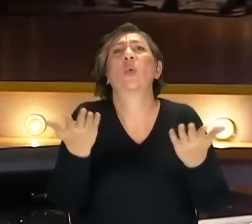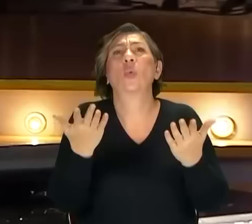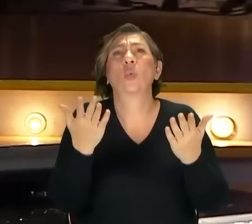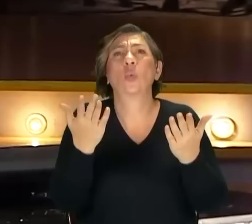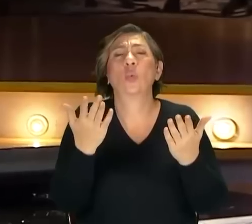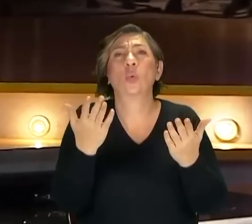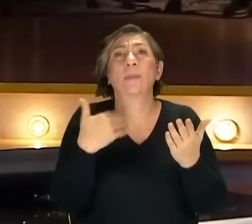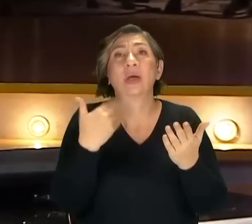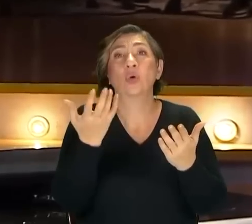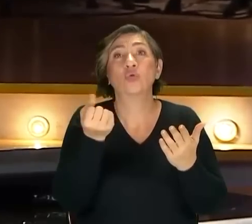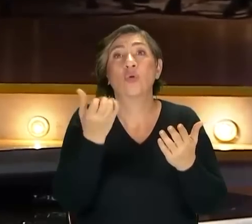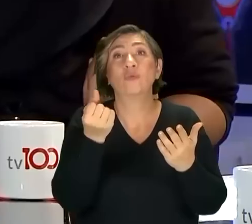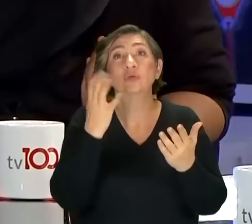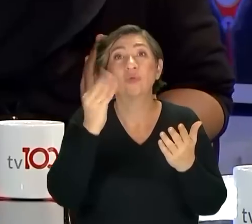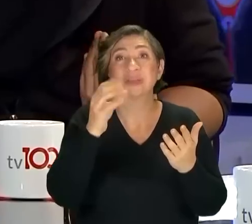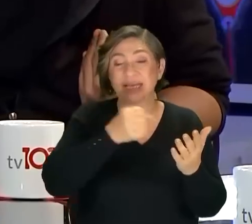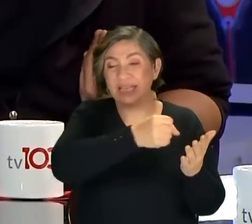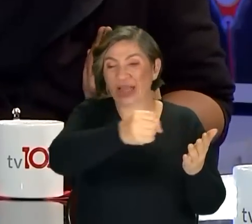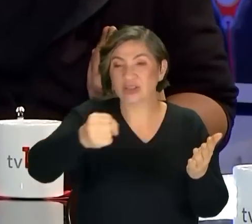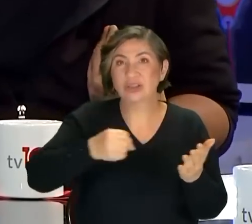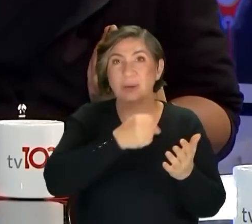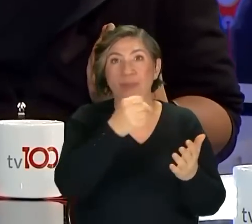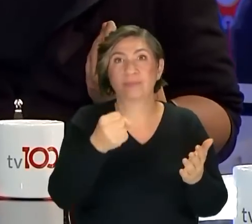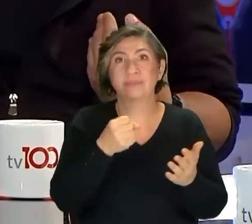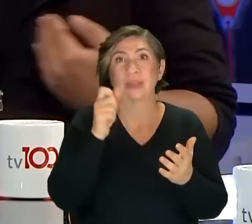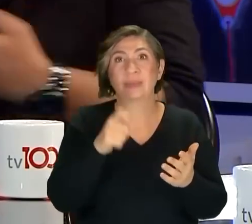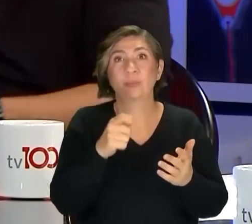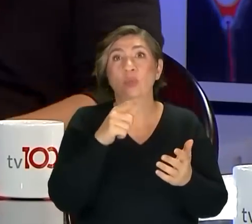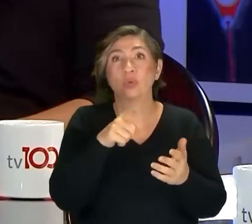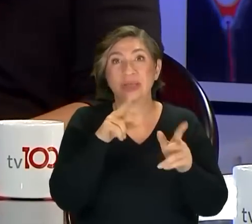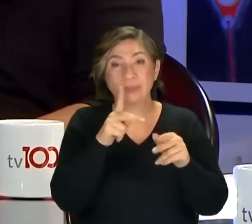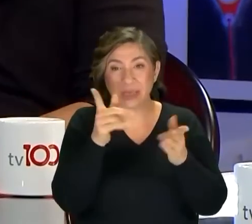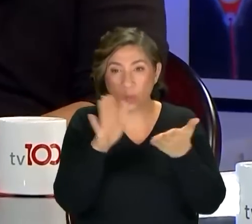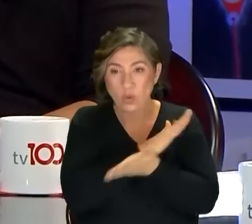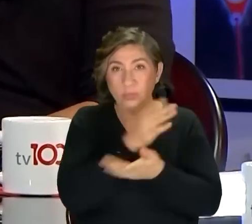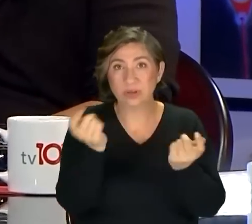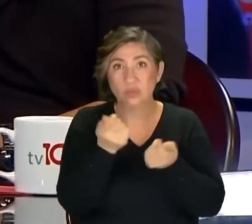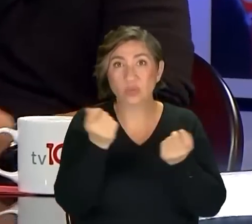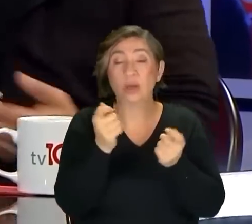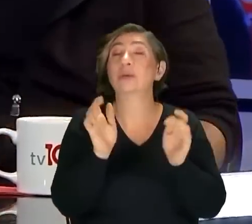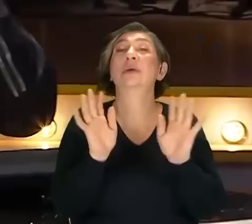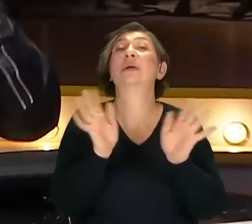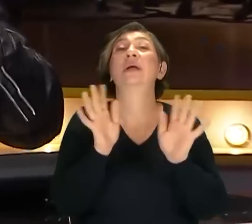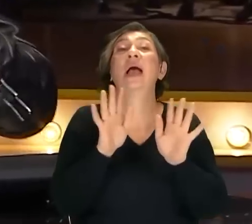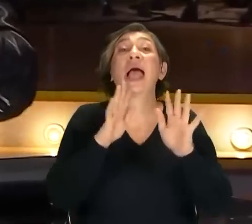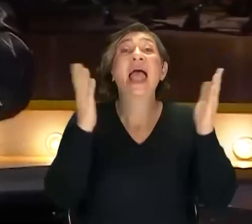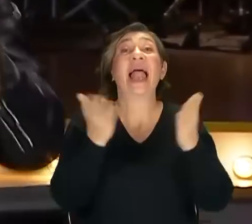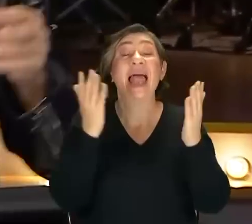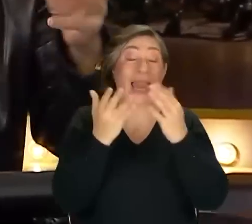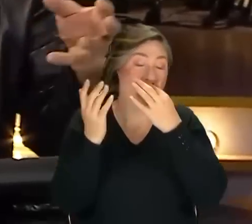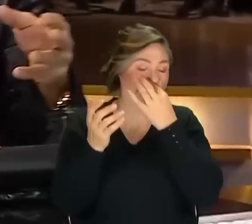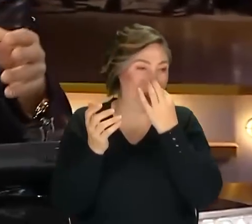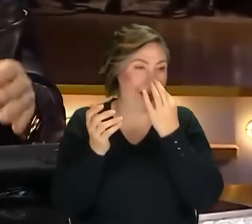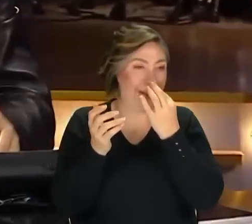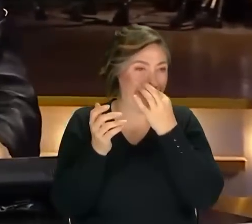un? Ben de köfte yaptığım zaman çok ketçap sıkarım mesela. Çok çirkin köfte yaparım çünkü. Onun gibi bir şey mi kapatmaya çalıştılar acaba? Hayır abi her yer.